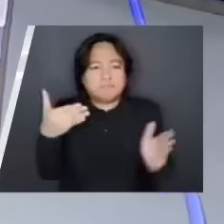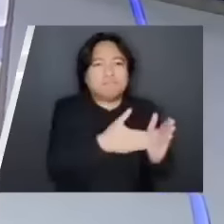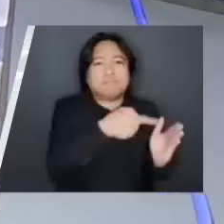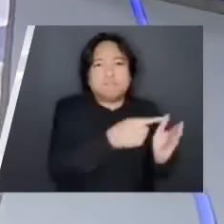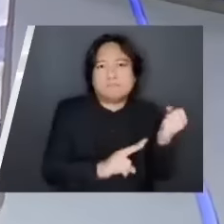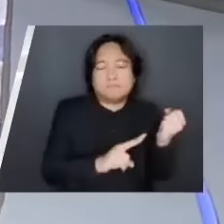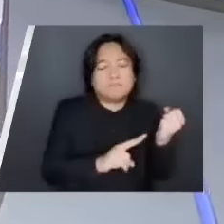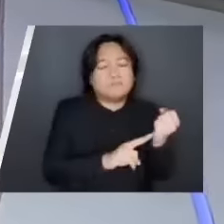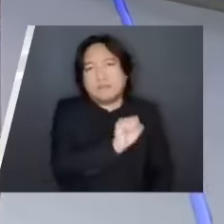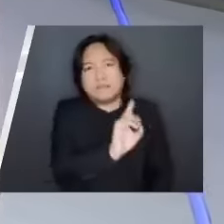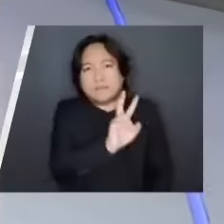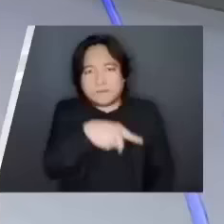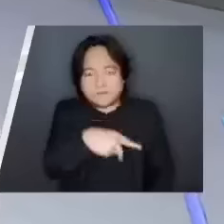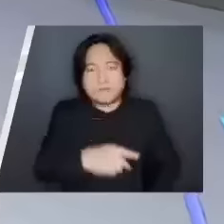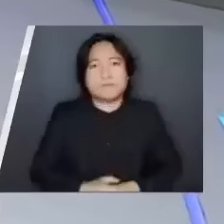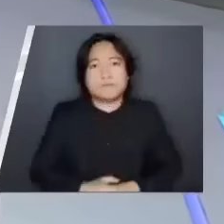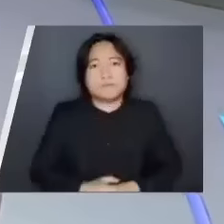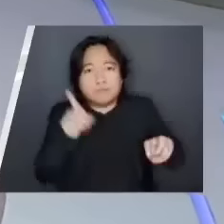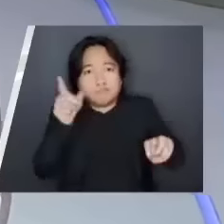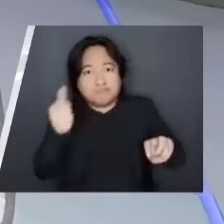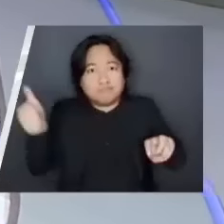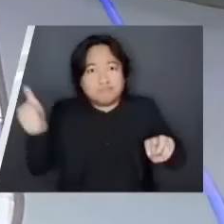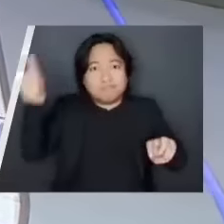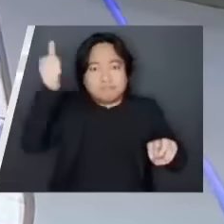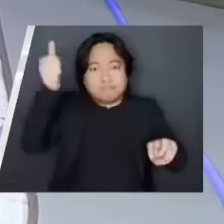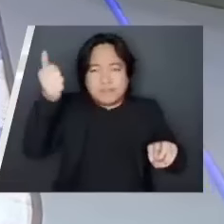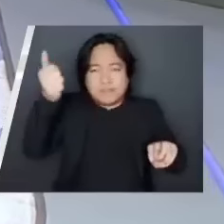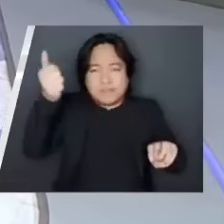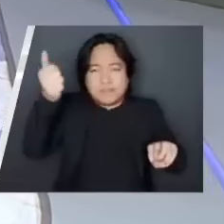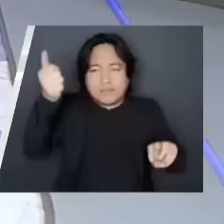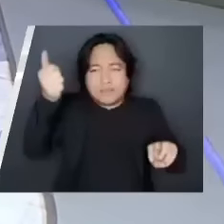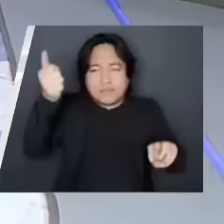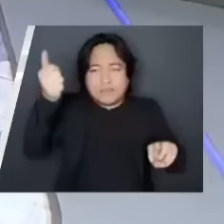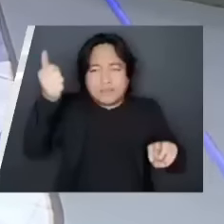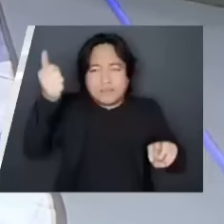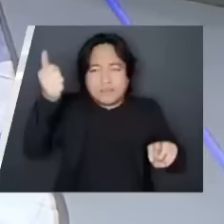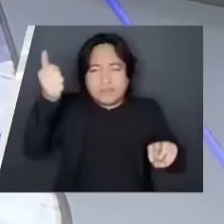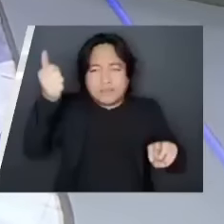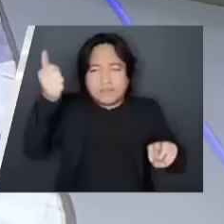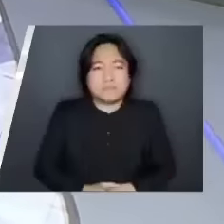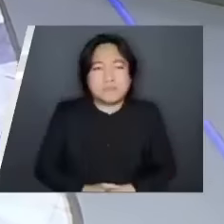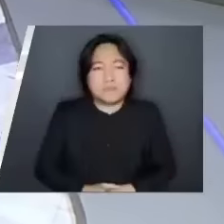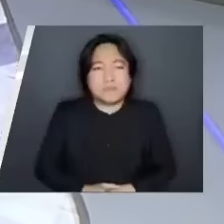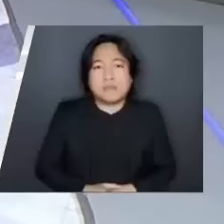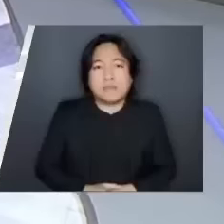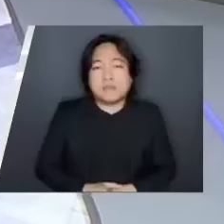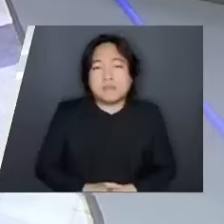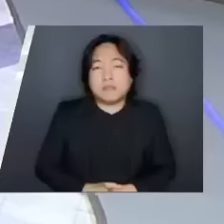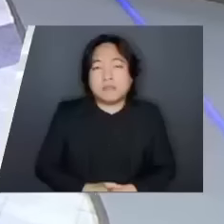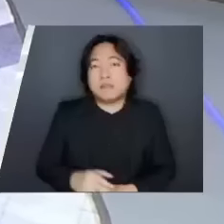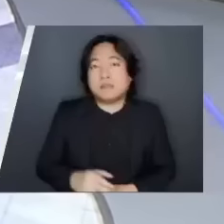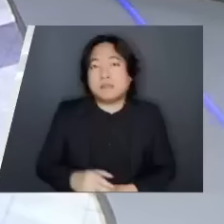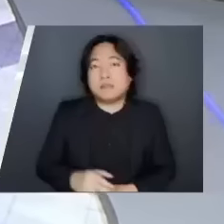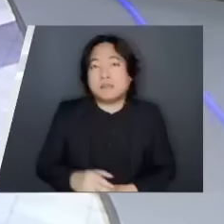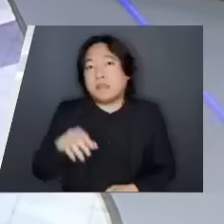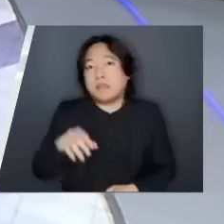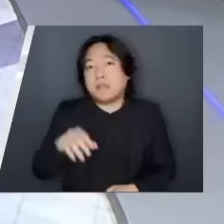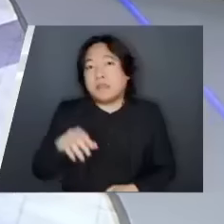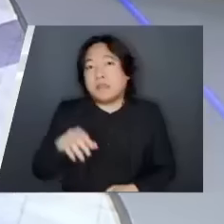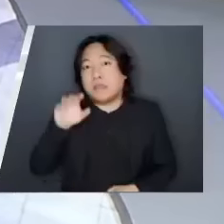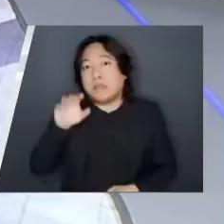ito. May 6 araw ang komite para maglabas ng report at rekomendasyon na pagbobotohan sa Kamara. At kapag lumusot sa